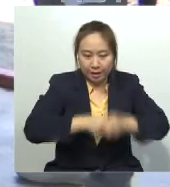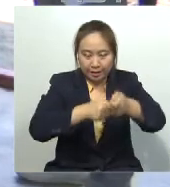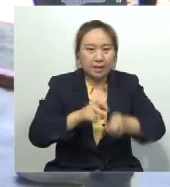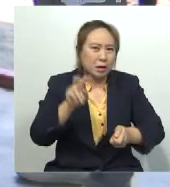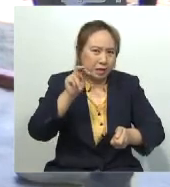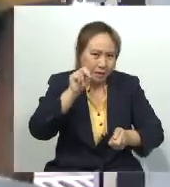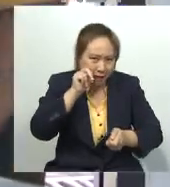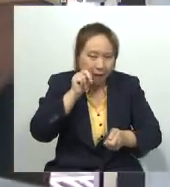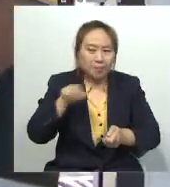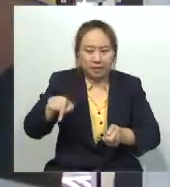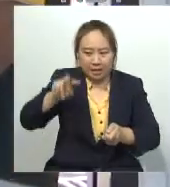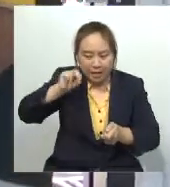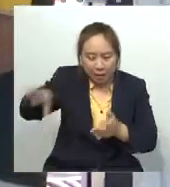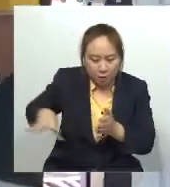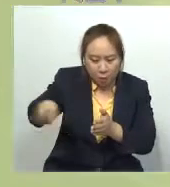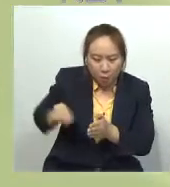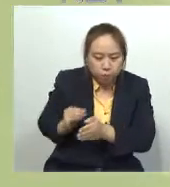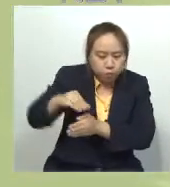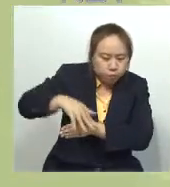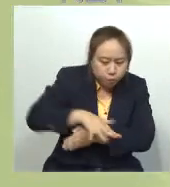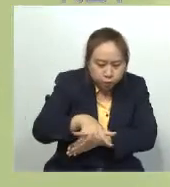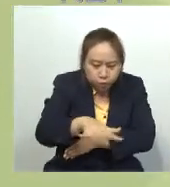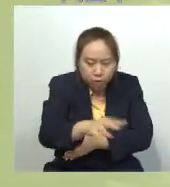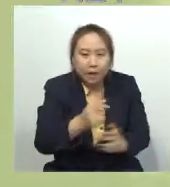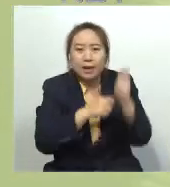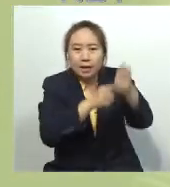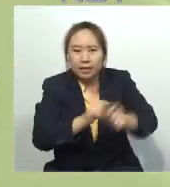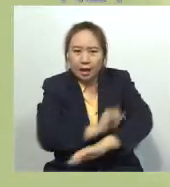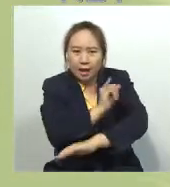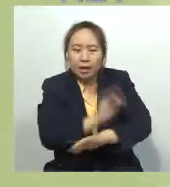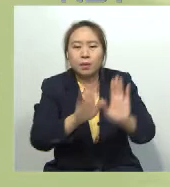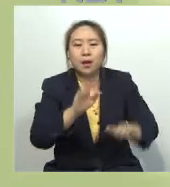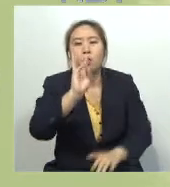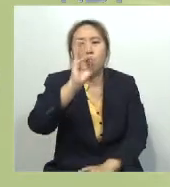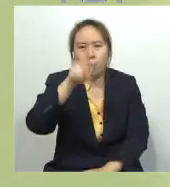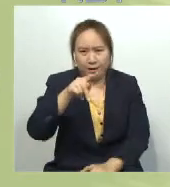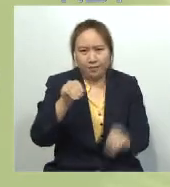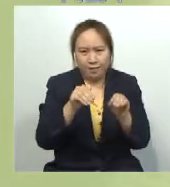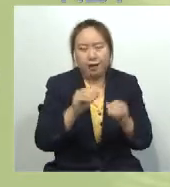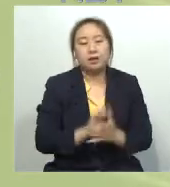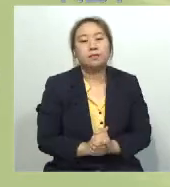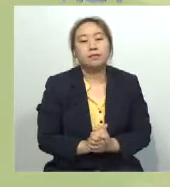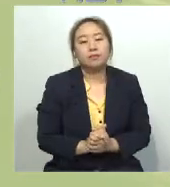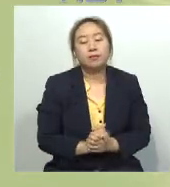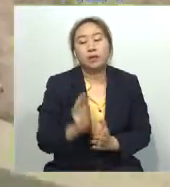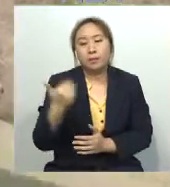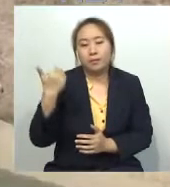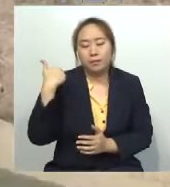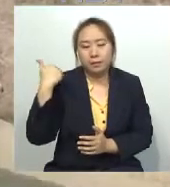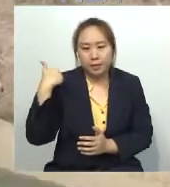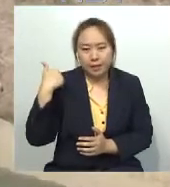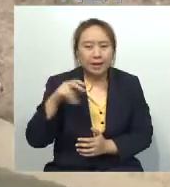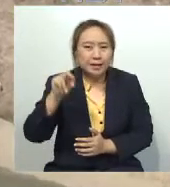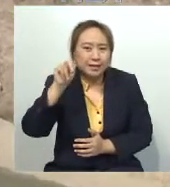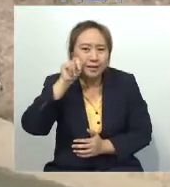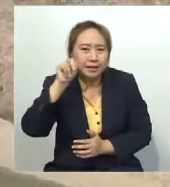องใช้น้ำจากสถานีสูบน้ำแห่งนี้เกือบ 6,000 ไร่เจ้าหน้าที่บอกกับเรานะครับว่ามีการส่ง